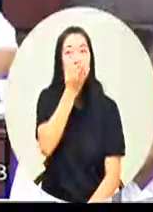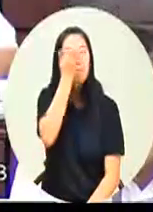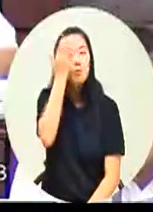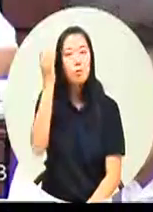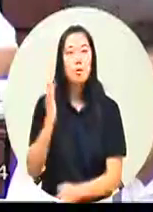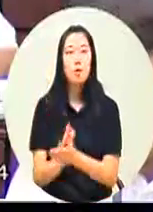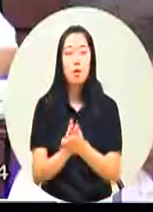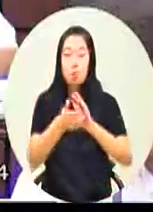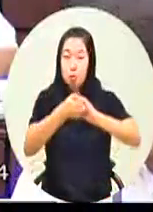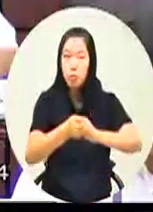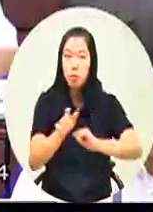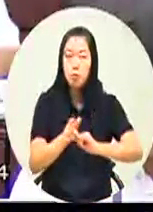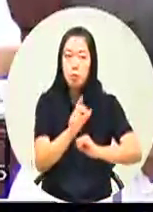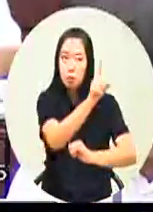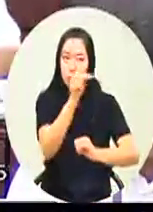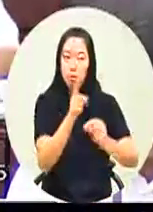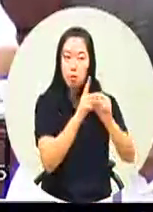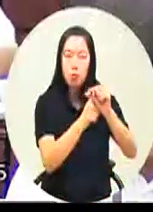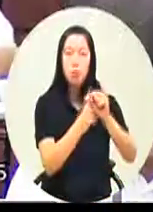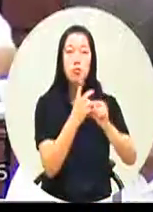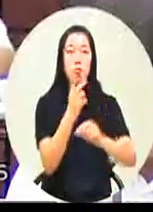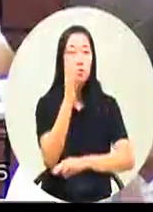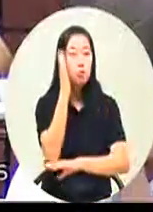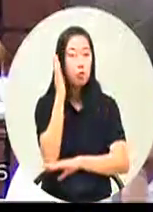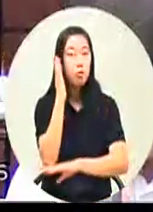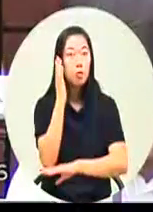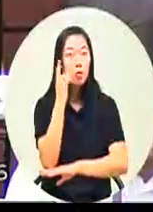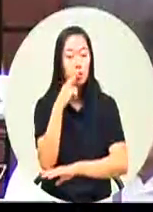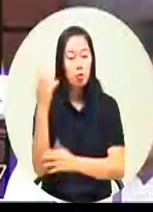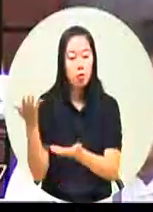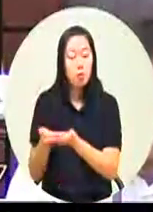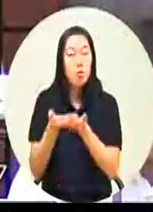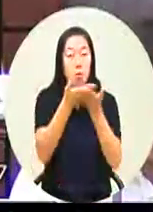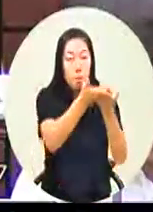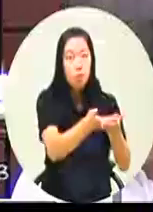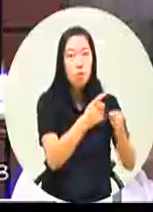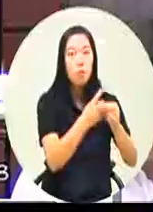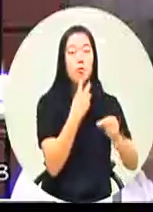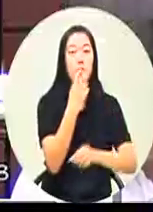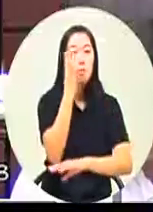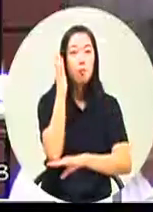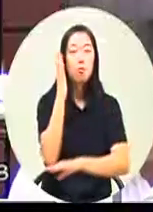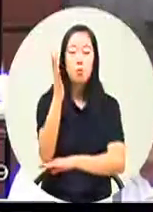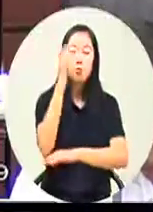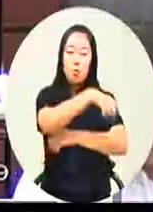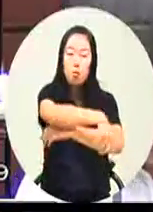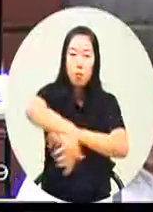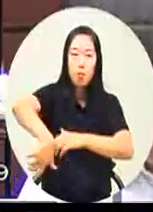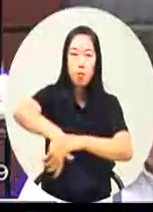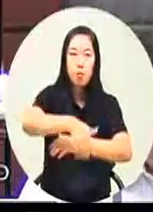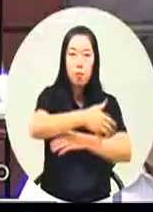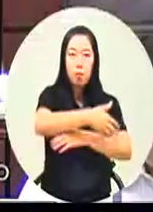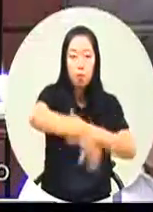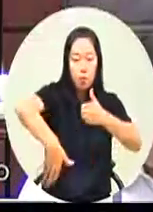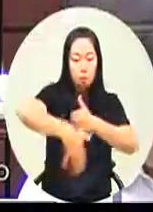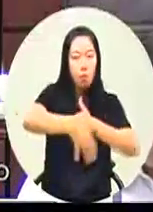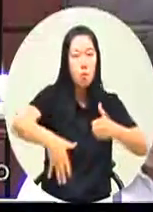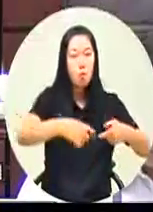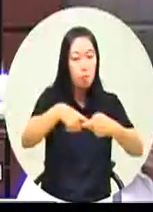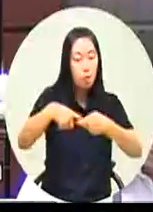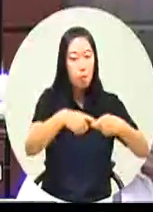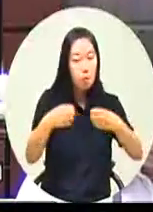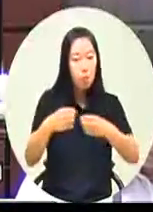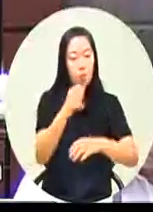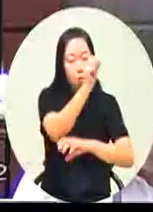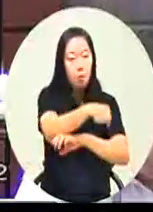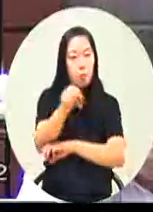定是必须要透过中央，我们要送案到中央，他必须要跨部会的去同意这件事情，所以我们